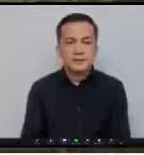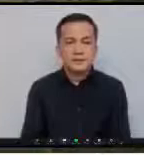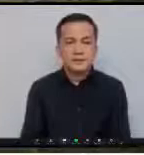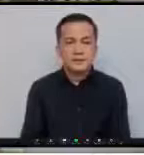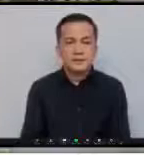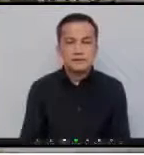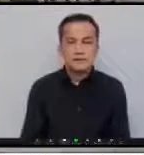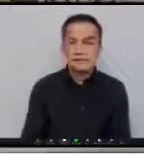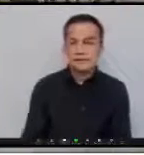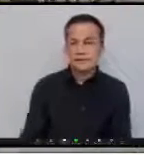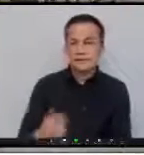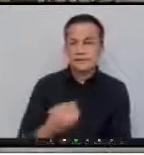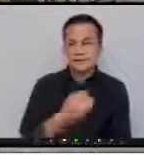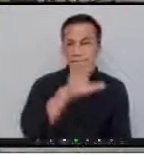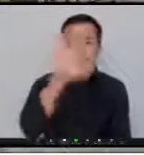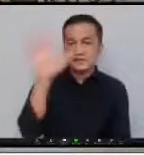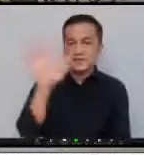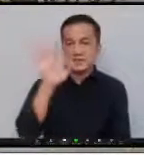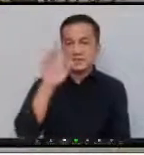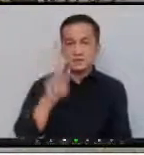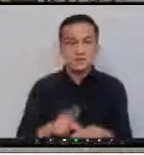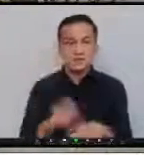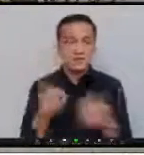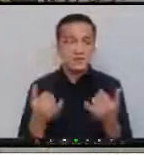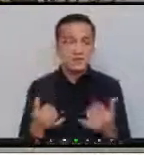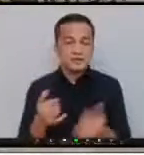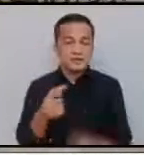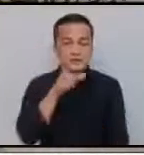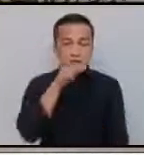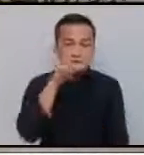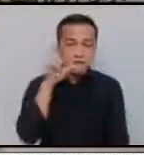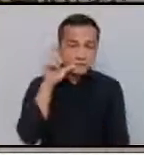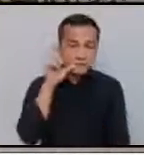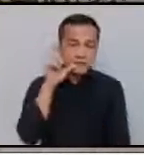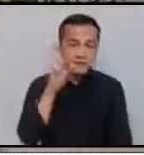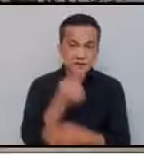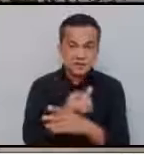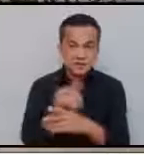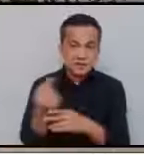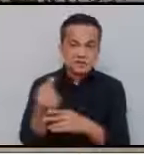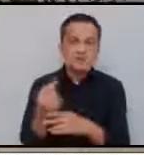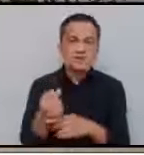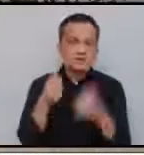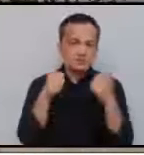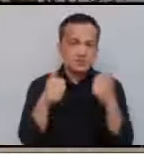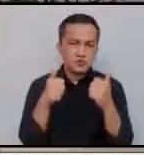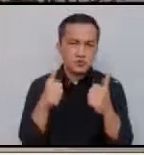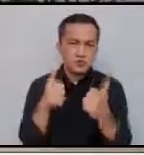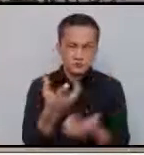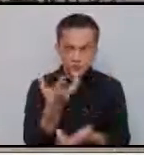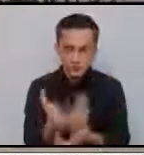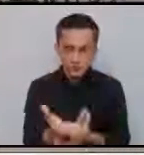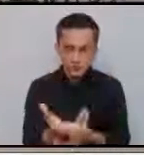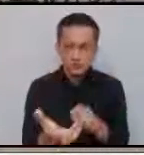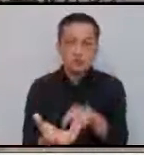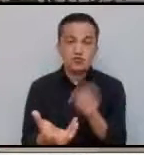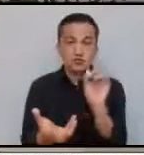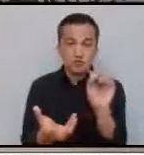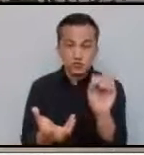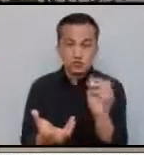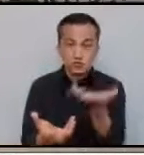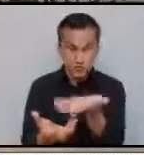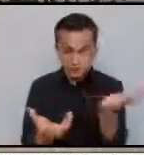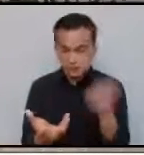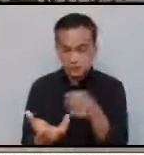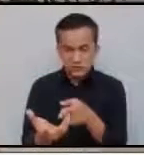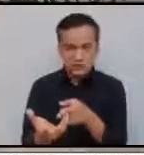Rise and shine, Pilipinas! Ngayong Lenten Week, isang healthy dish ang ituturo ko po sa inyong umaga. At sigurado kung mapapadami